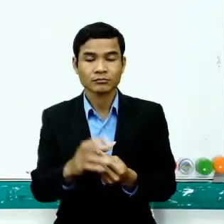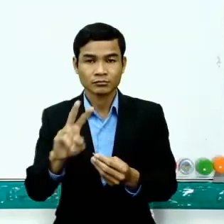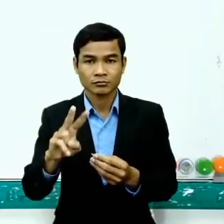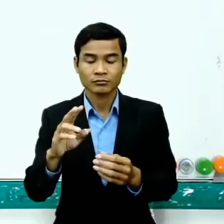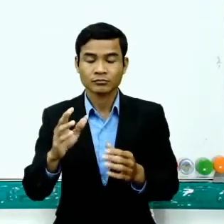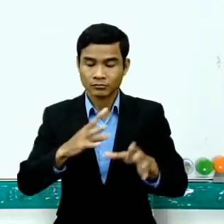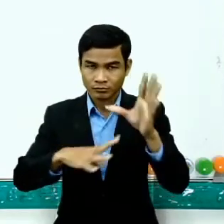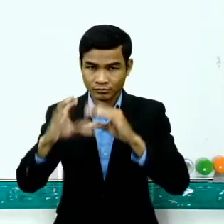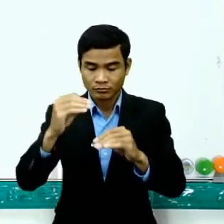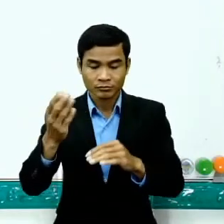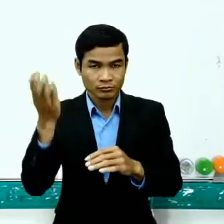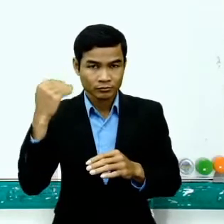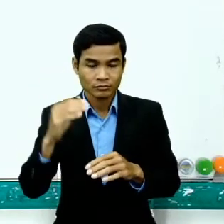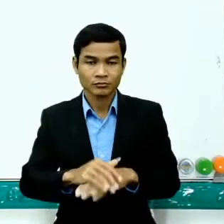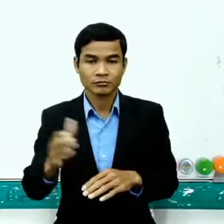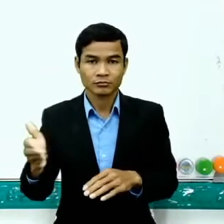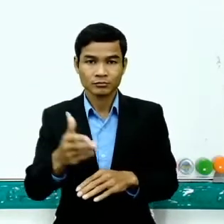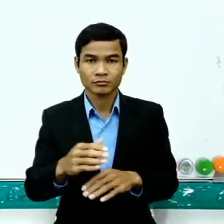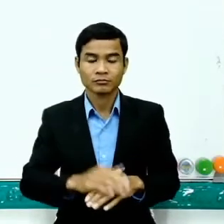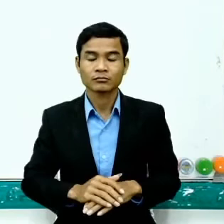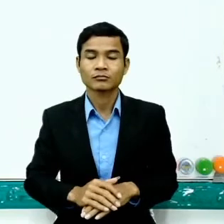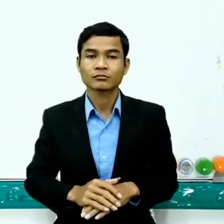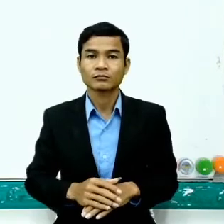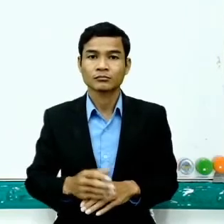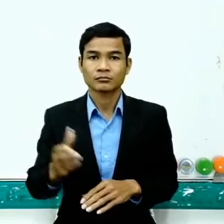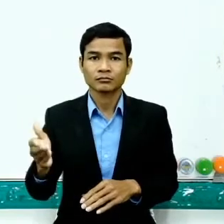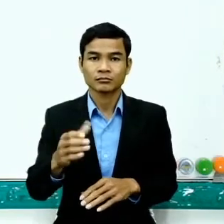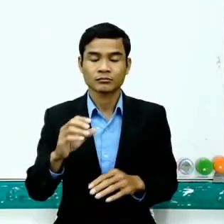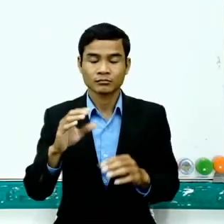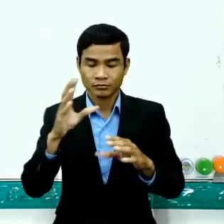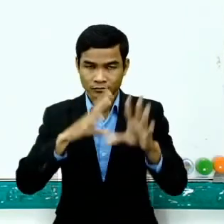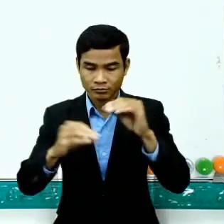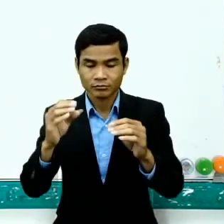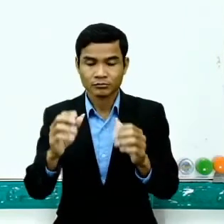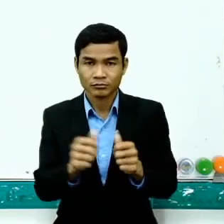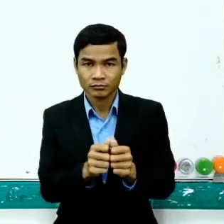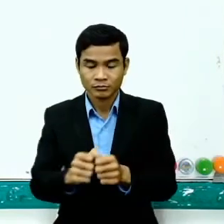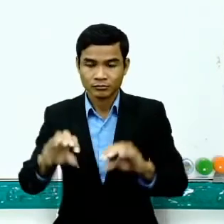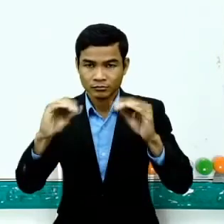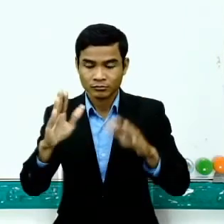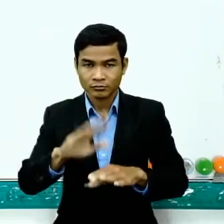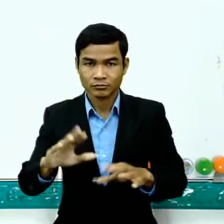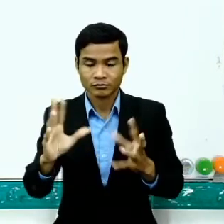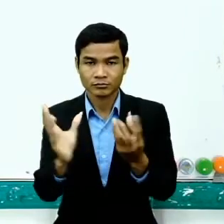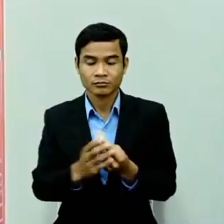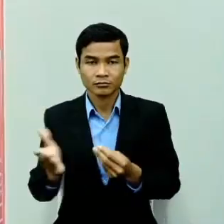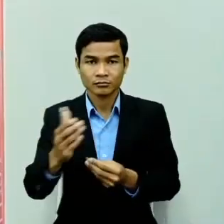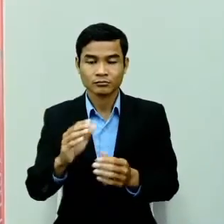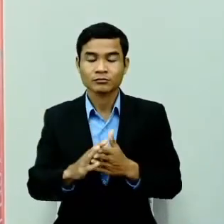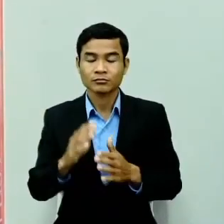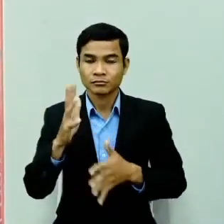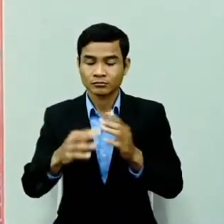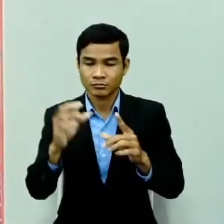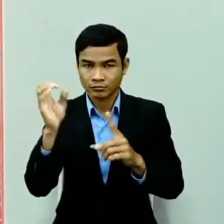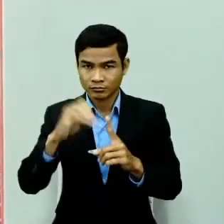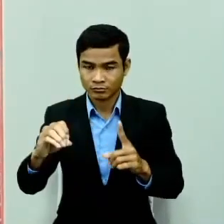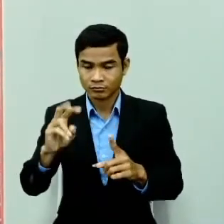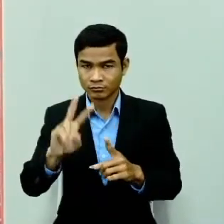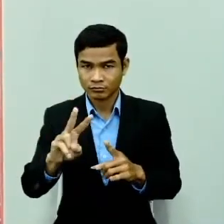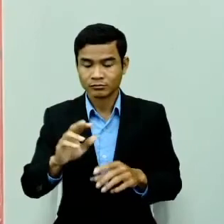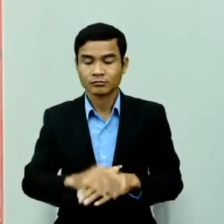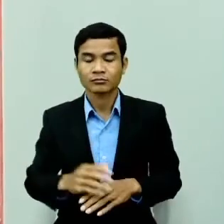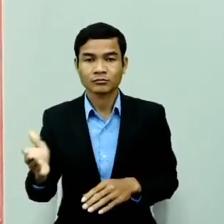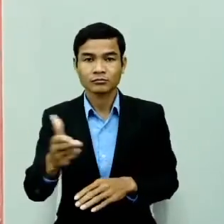riêng ca bì thang ngày mà sờ mánh hai măng dương cầm bông ta riêng chùm mùi nè cừu nè lực đặc hình ní Nhưng con ăn là bác tiếng tí đã miên nơi khăn